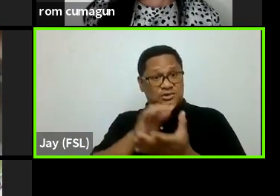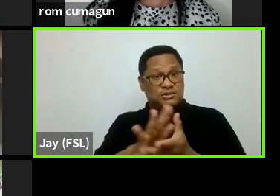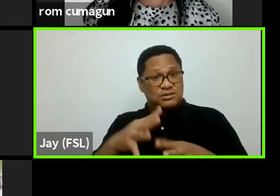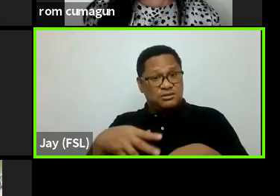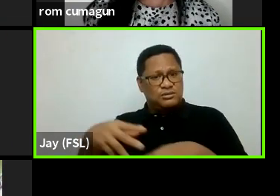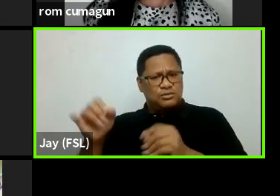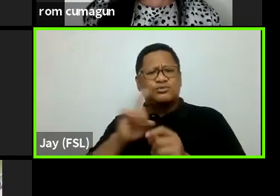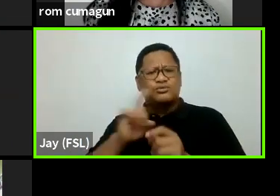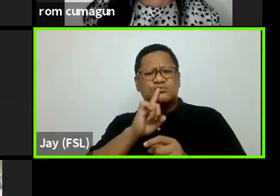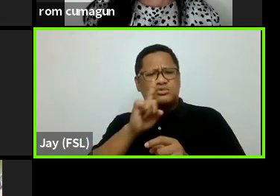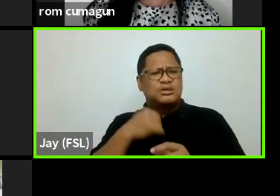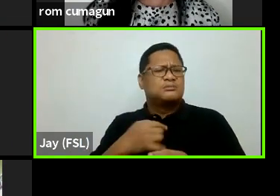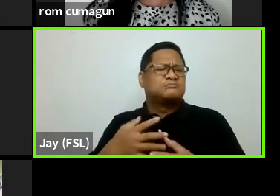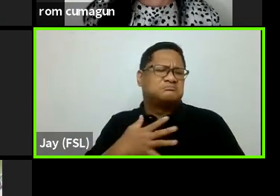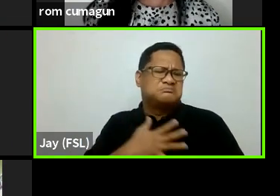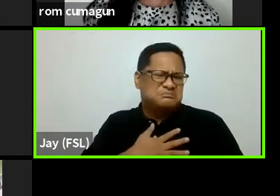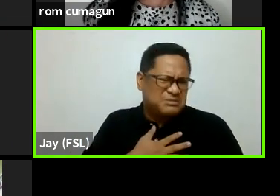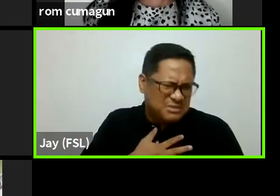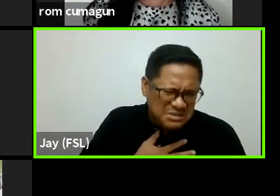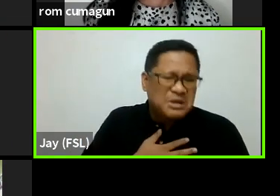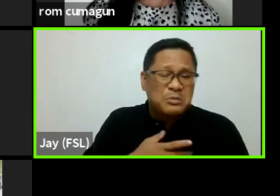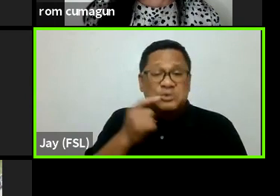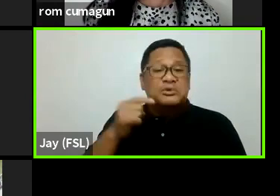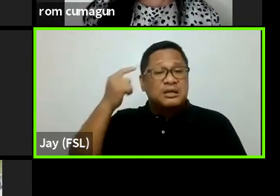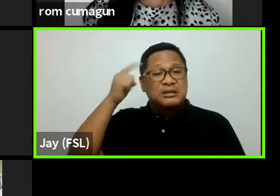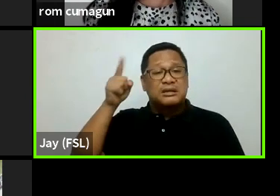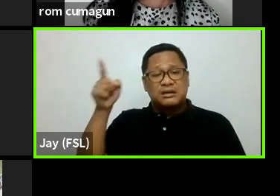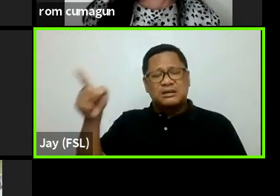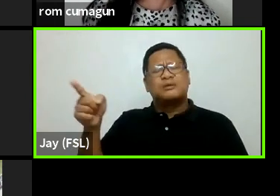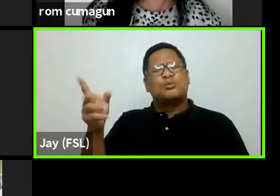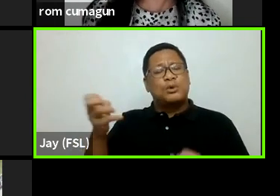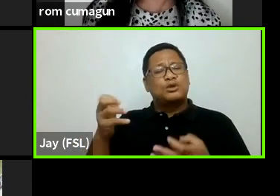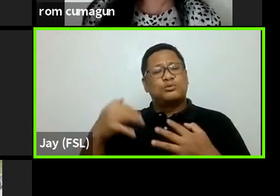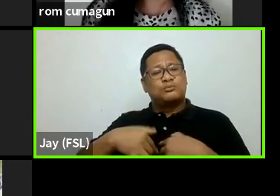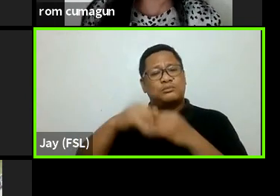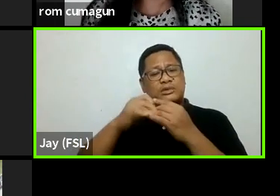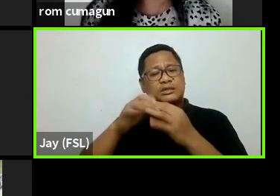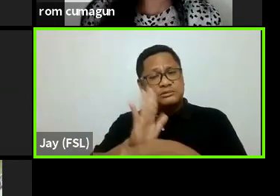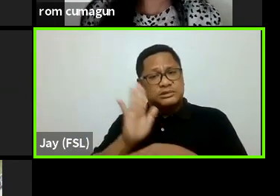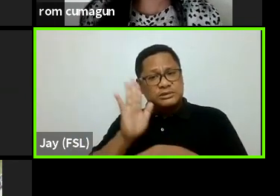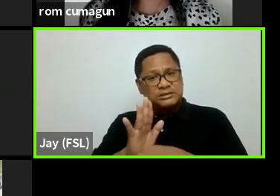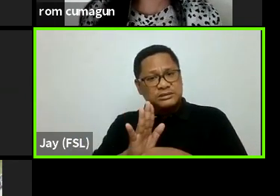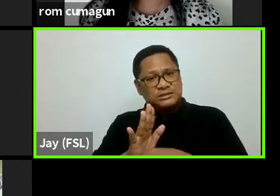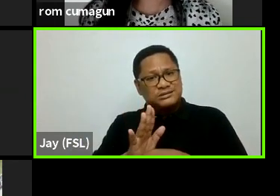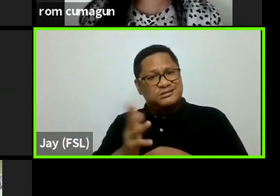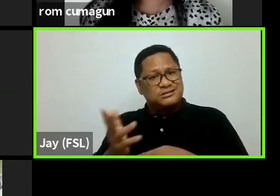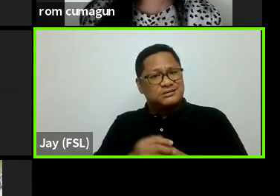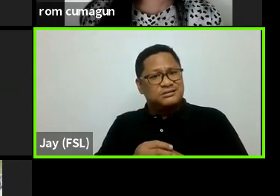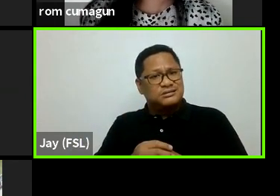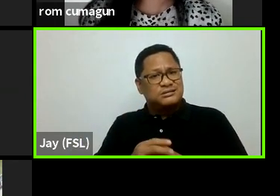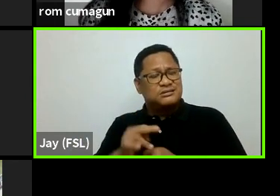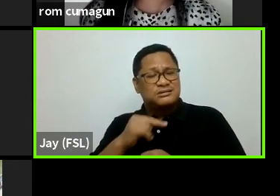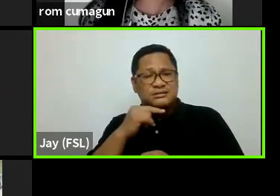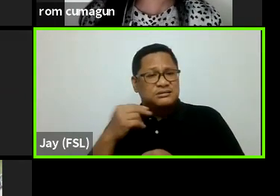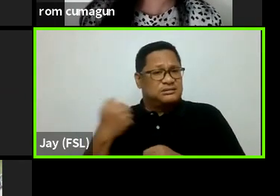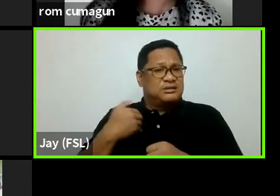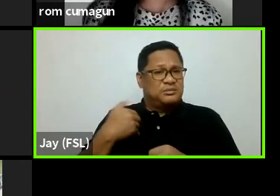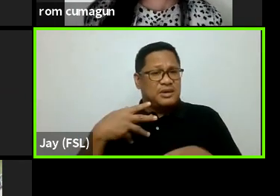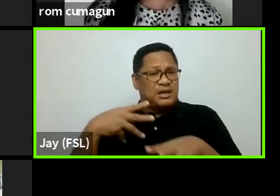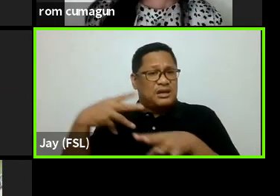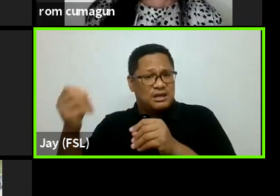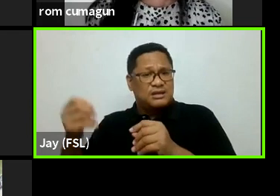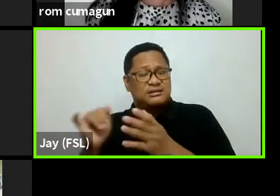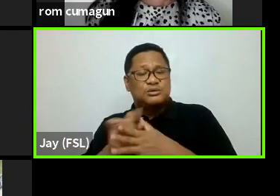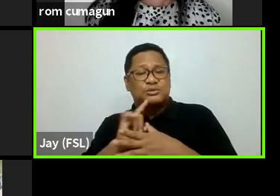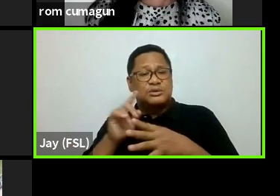masamang masama loob ko. Kaya ang naiisip ko, magkaroon ng negosyo na hindi na siya aalis na magkasama kami